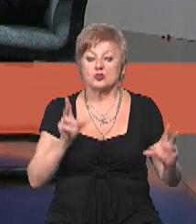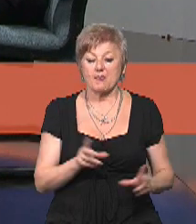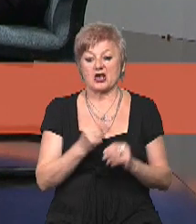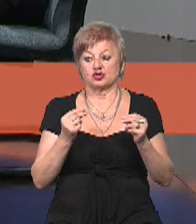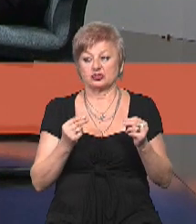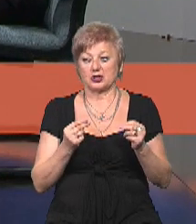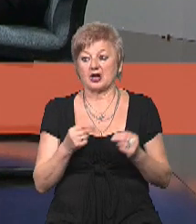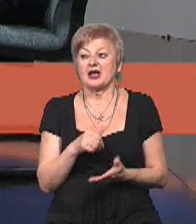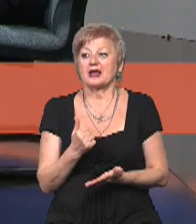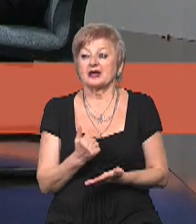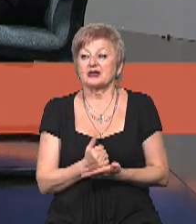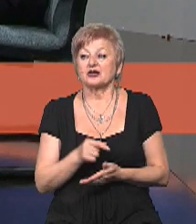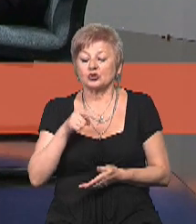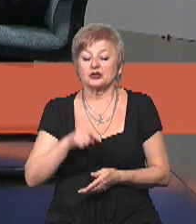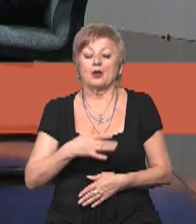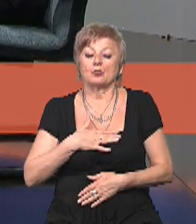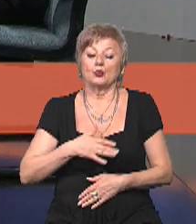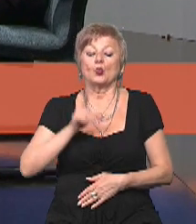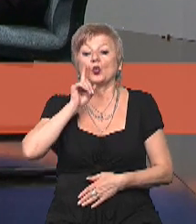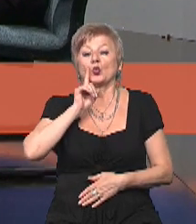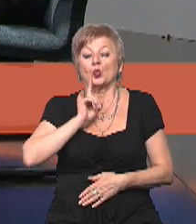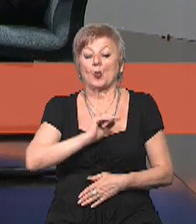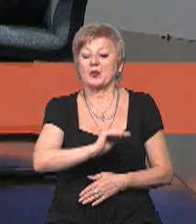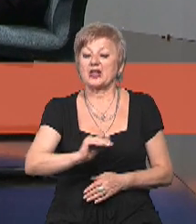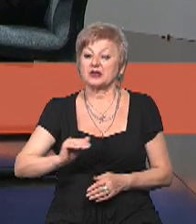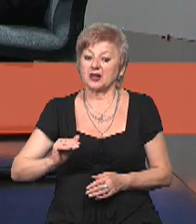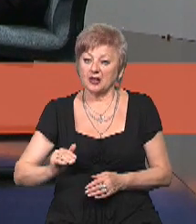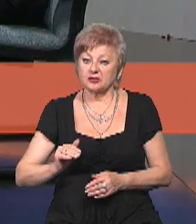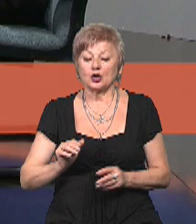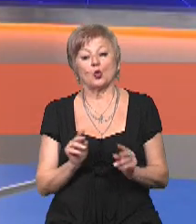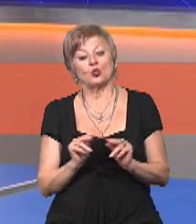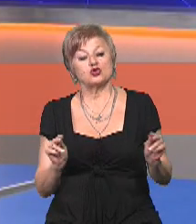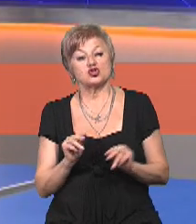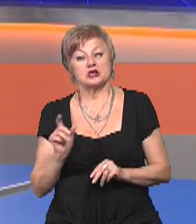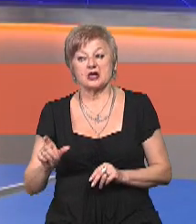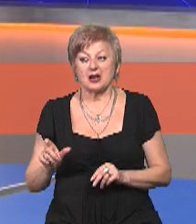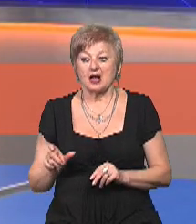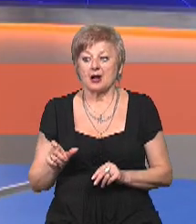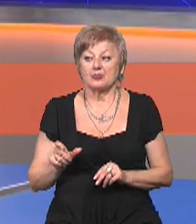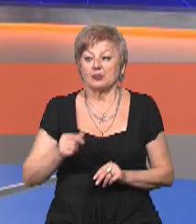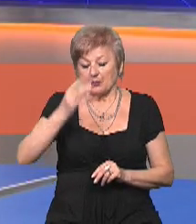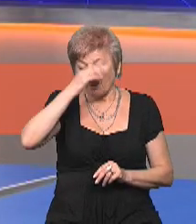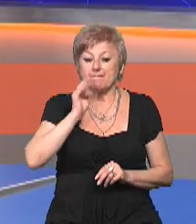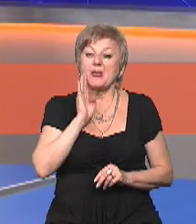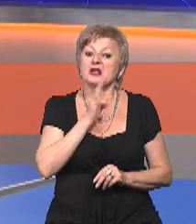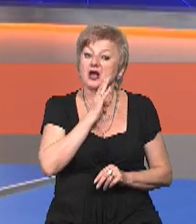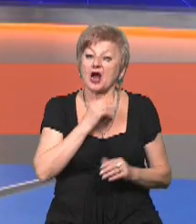І головне, що в ній комфортно дітям і учителям, не дуже комфортно батькам, тому